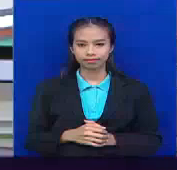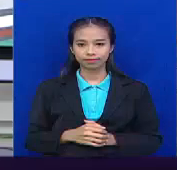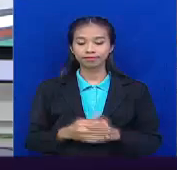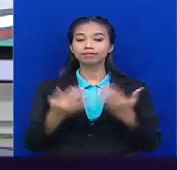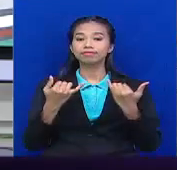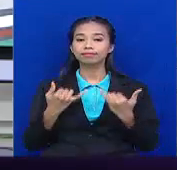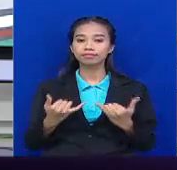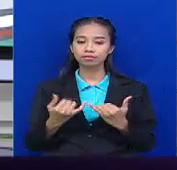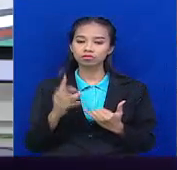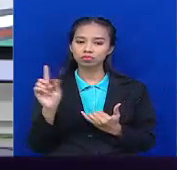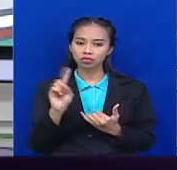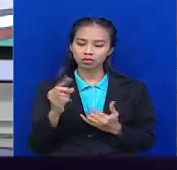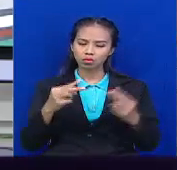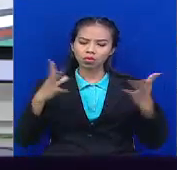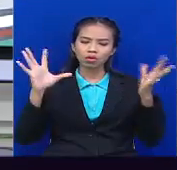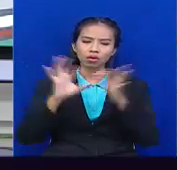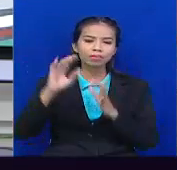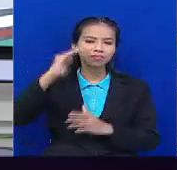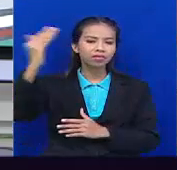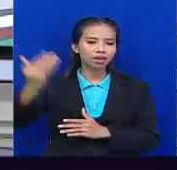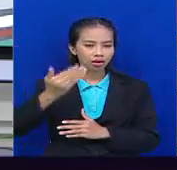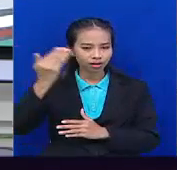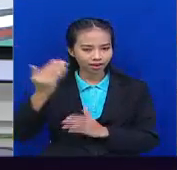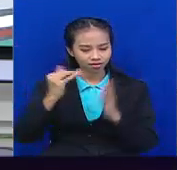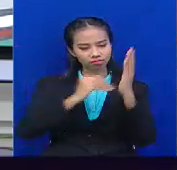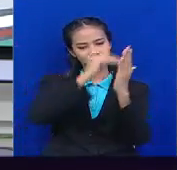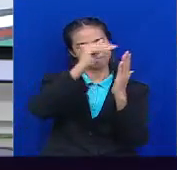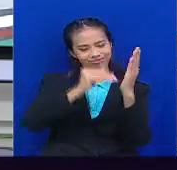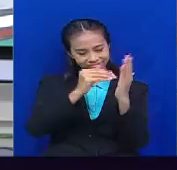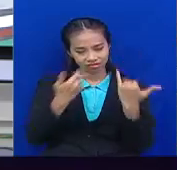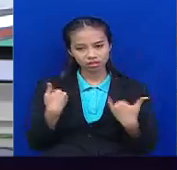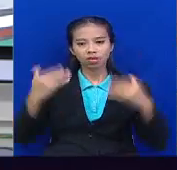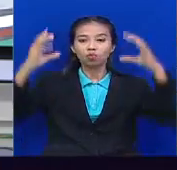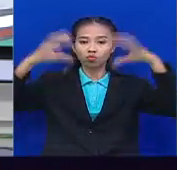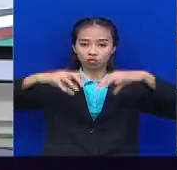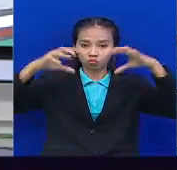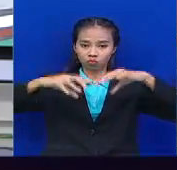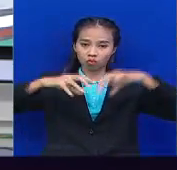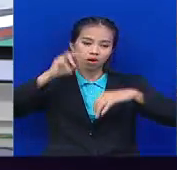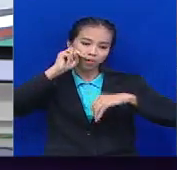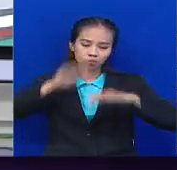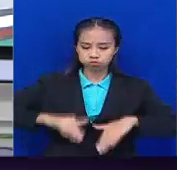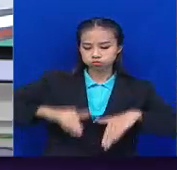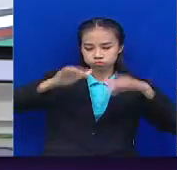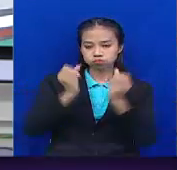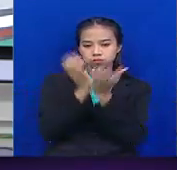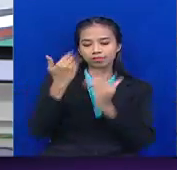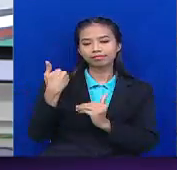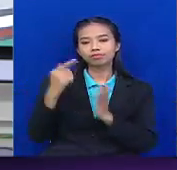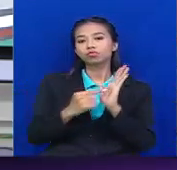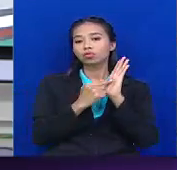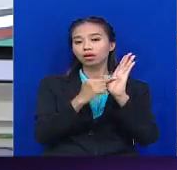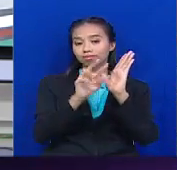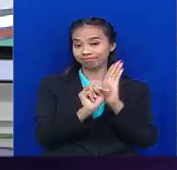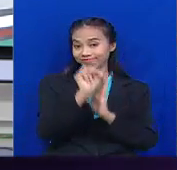ช่วงนี้มาตรวจสอบในเรื่องของสภาพอากาศในหลายๆพื้นที่กันบ้างนะคะซึ่งฝนที่ตกต่อเนื่องทําให้หลายพื้นที่มีน้ําท่วมเช่นที่จังหวัดน่านค่ะน้ําป่าไหลหล